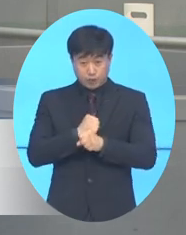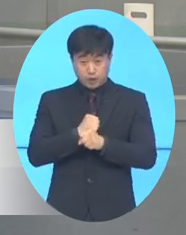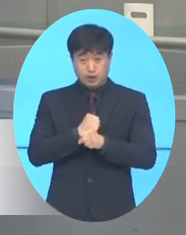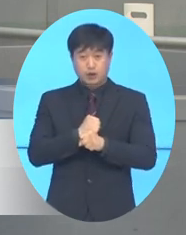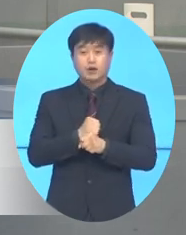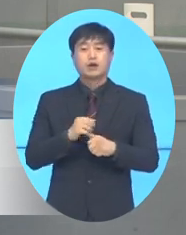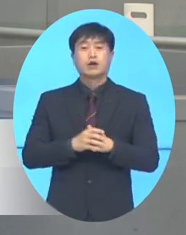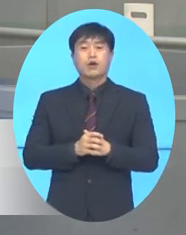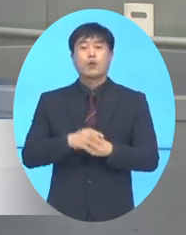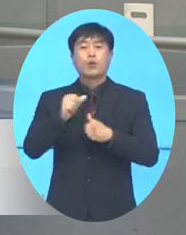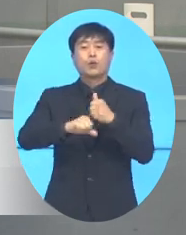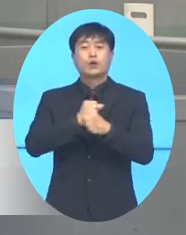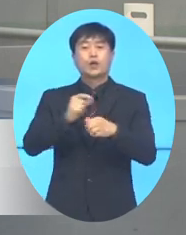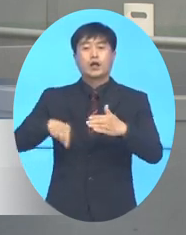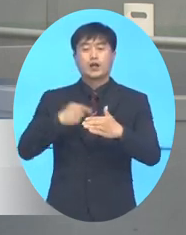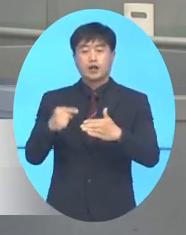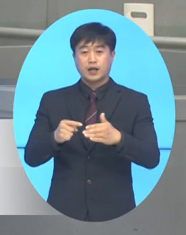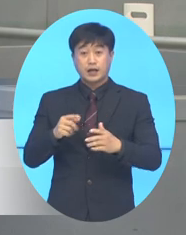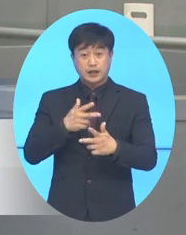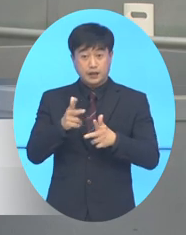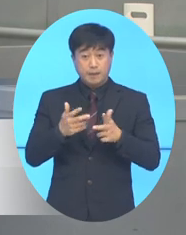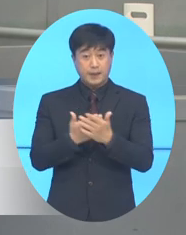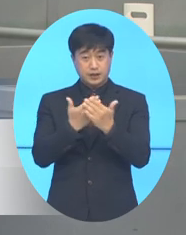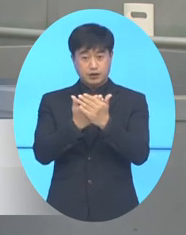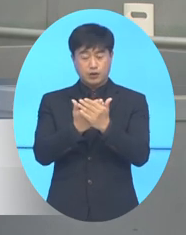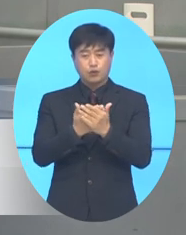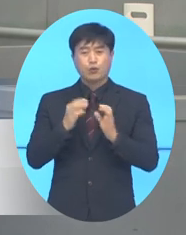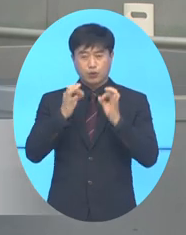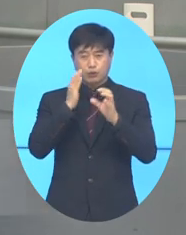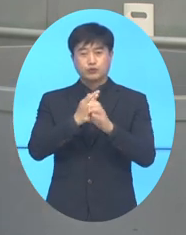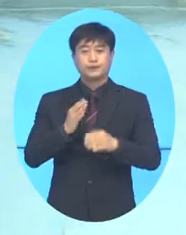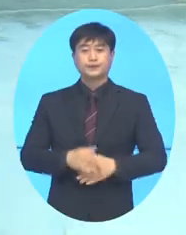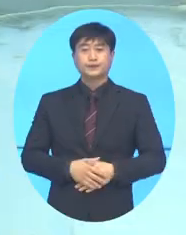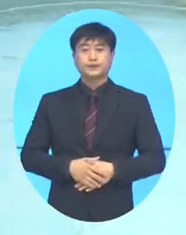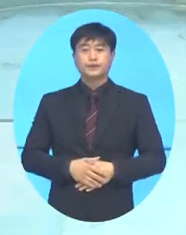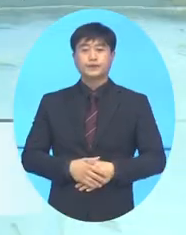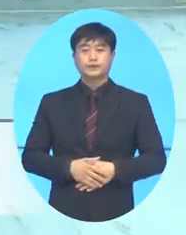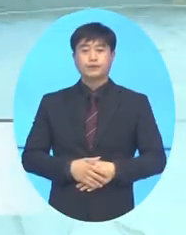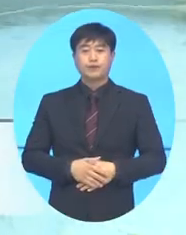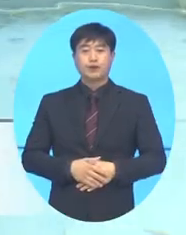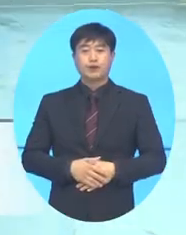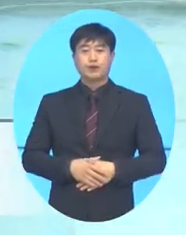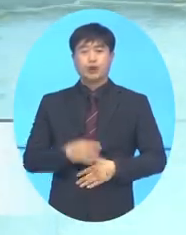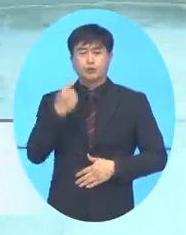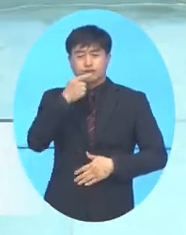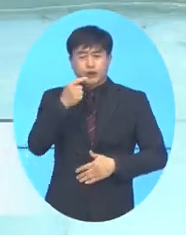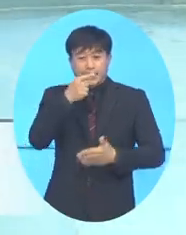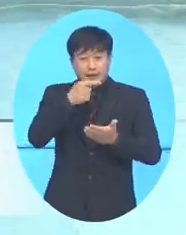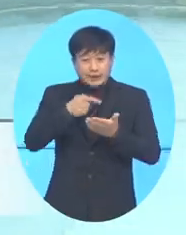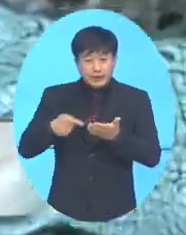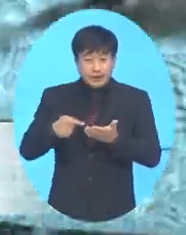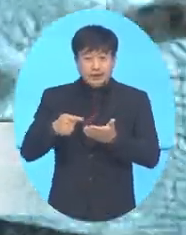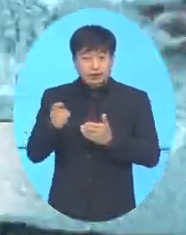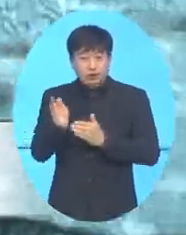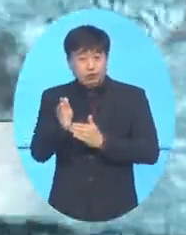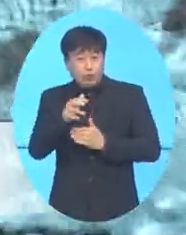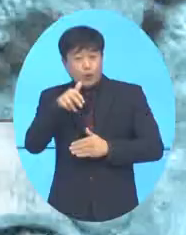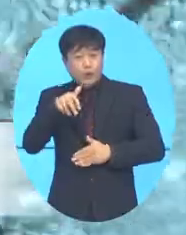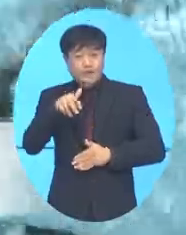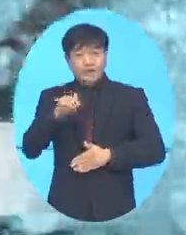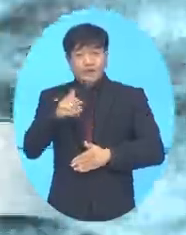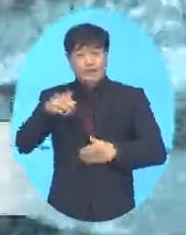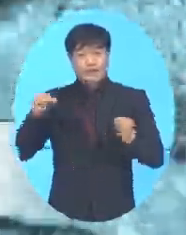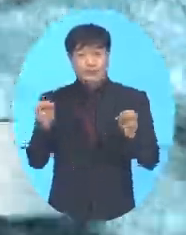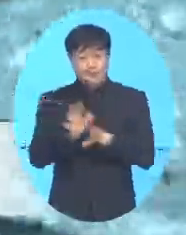통해서 5년 안에는 황복 산업화가 될 수 있도록 노력하도록 하겠습니다. 더불어 주둥이 주변 상처와 꼬리 지느러미가